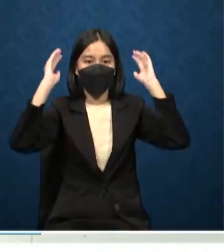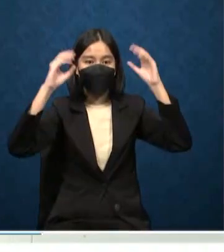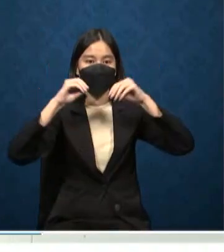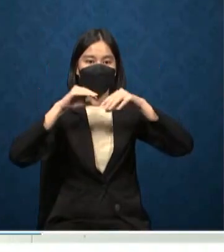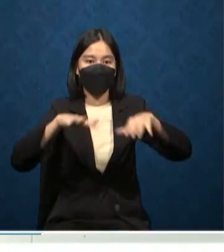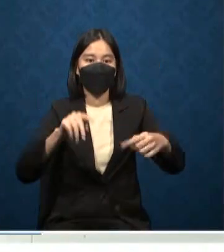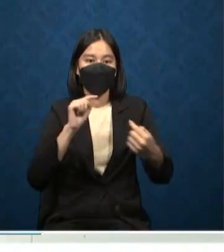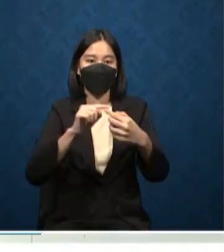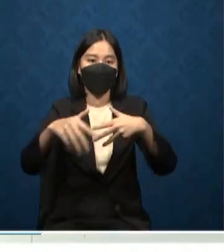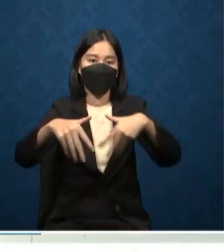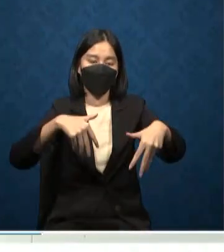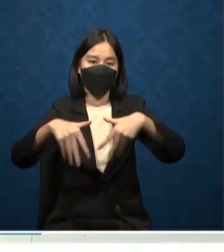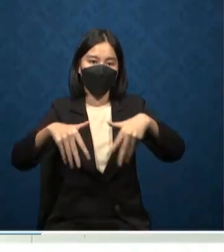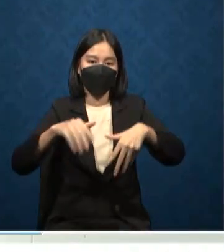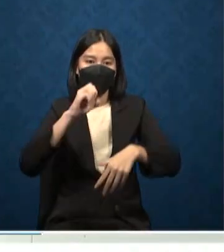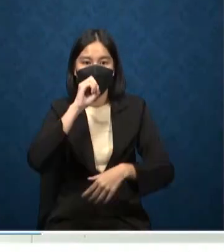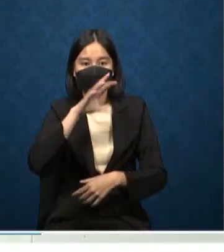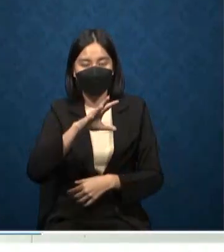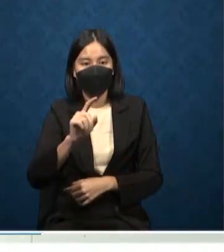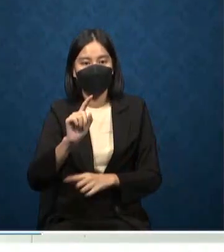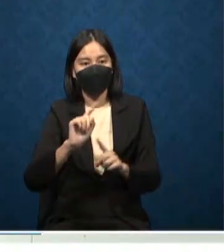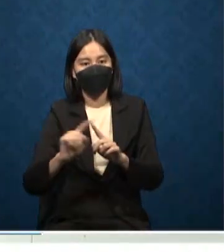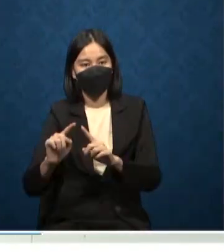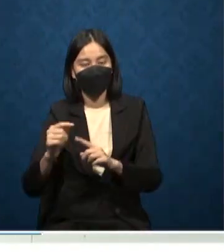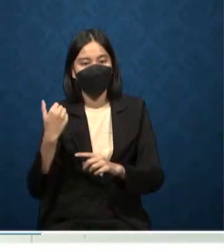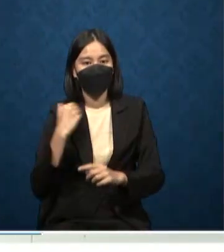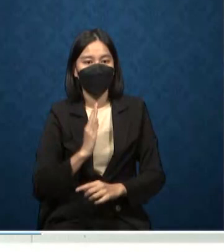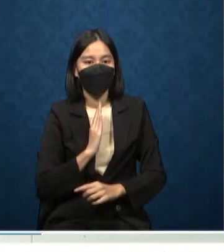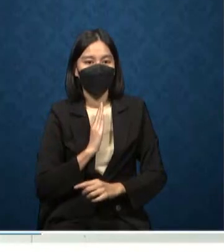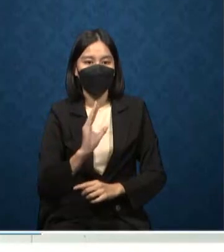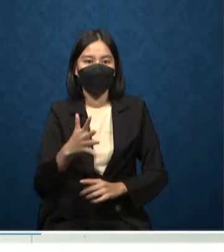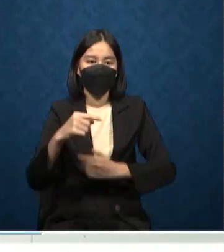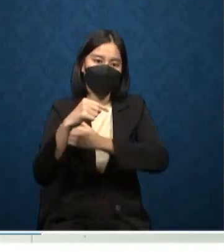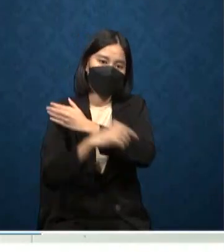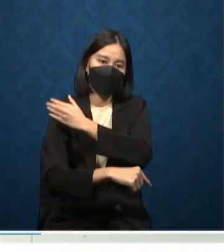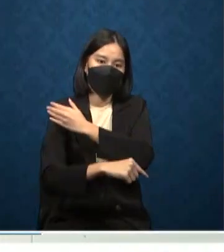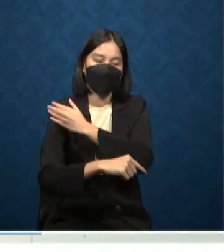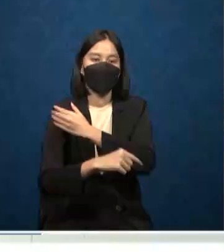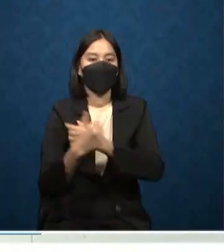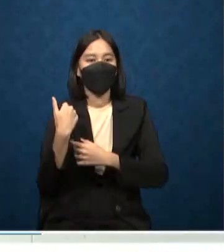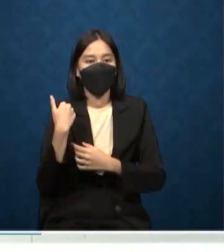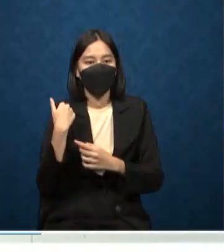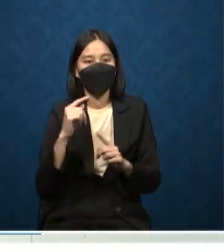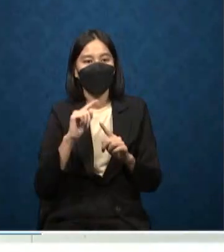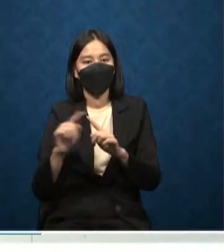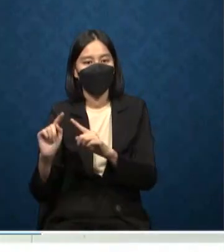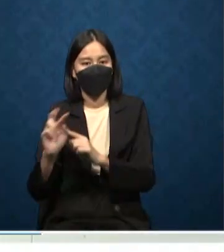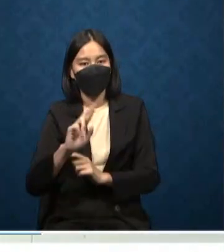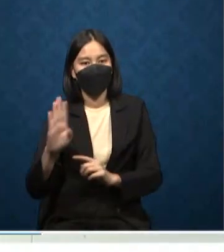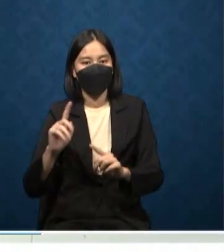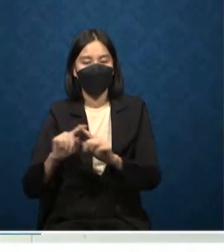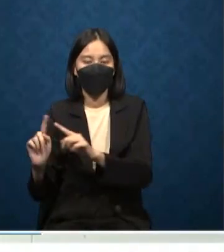เพื่อแจ้งเหตุหรือเบาะแสการทุจริตการเลือกตั้งโดยผ่านทางช่องทางต่างๆ